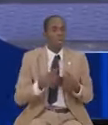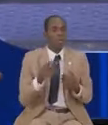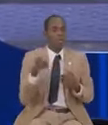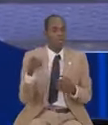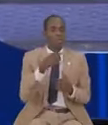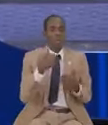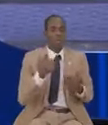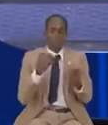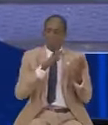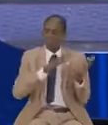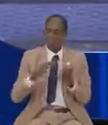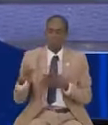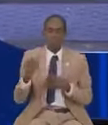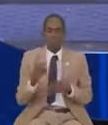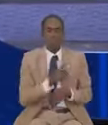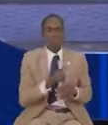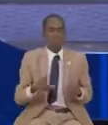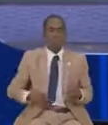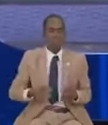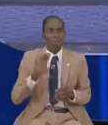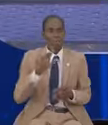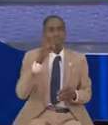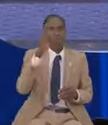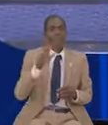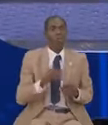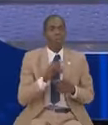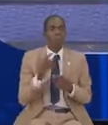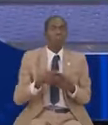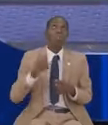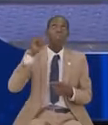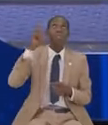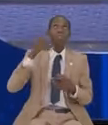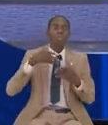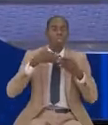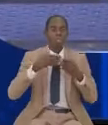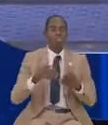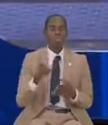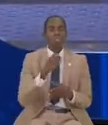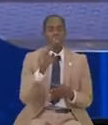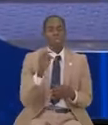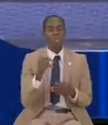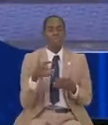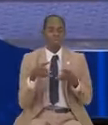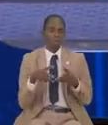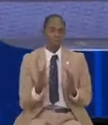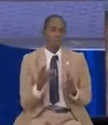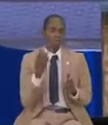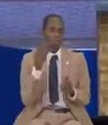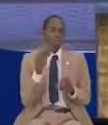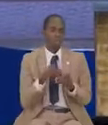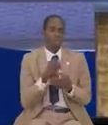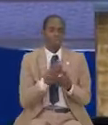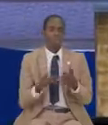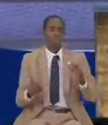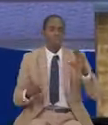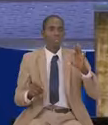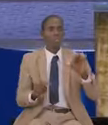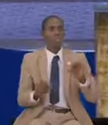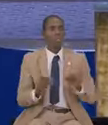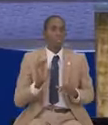abandonné l'Éternel ton Dieu lorsqu'il te dirigeait dans la bonne voie voire le verset